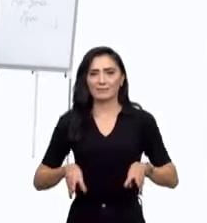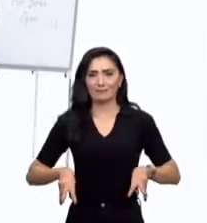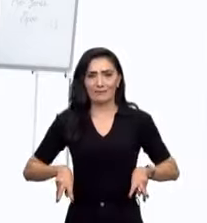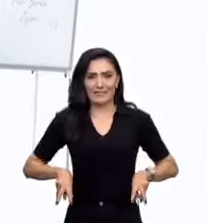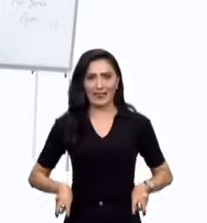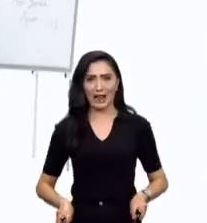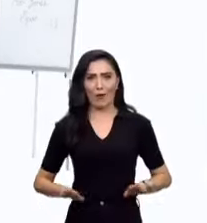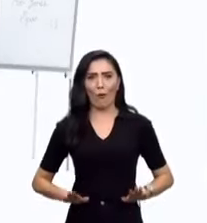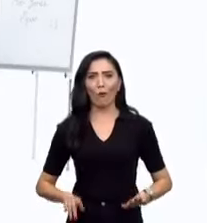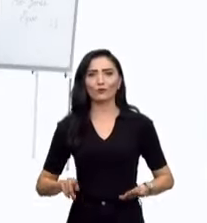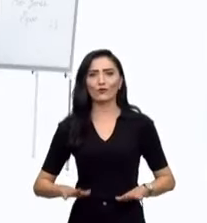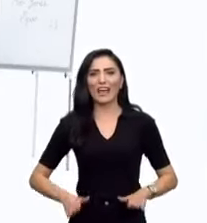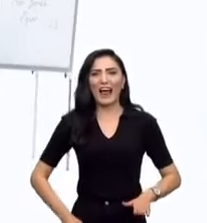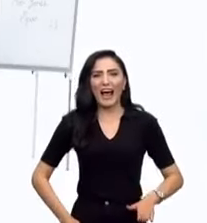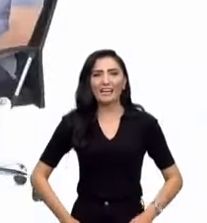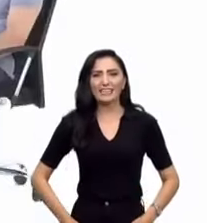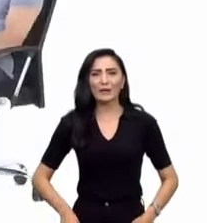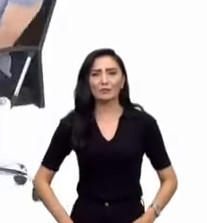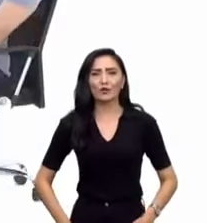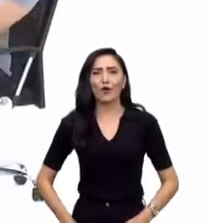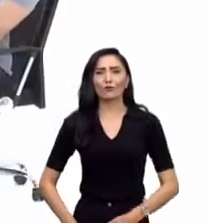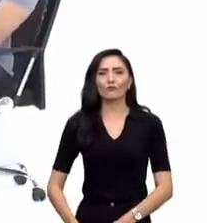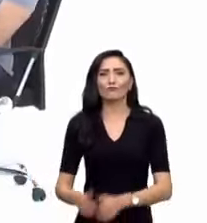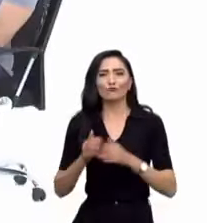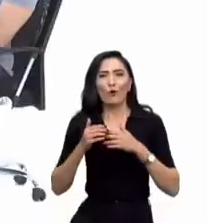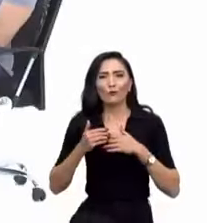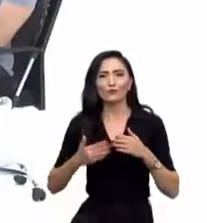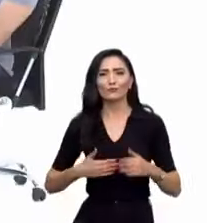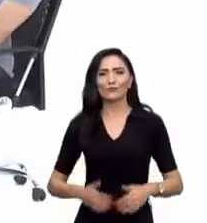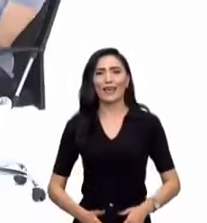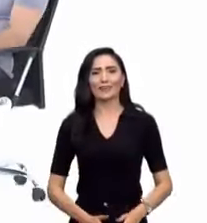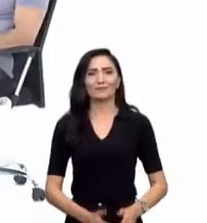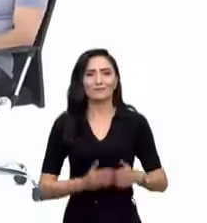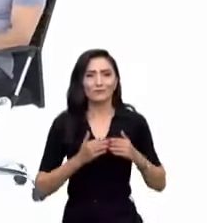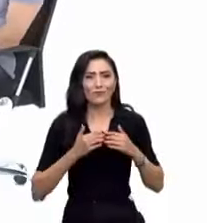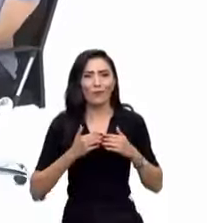Sandalyeye dik oturuyoruz. Dizlerimizi sırayla göğsümüze doğru çekiyoruz.